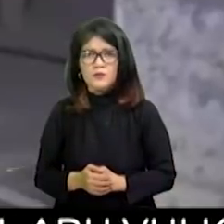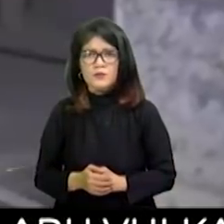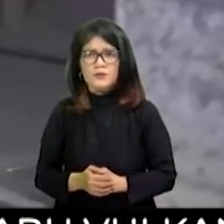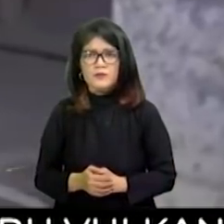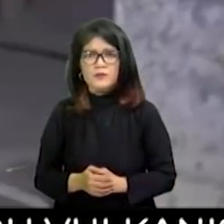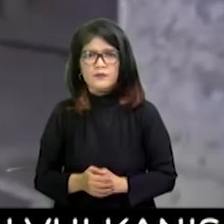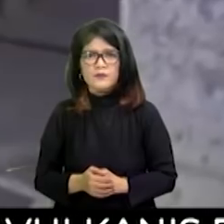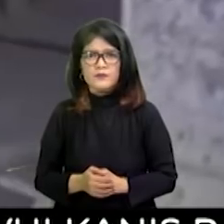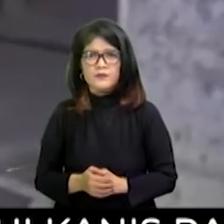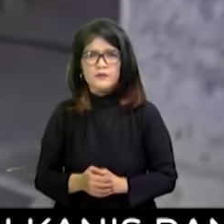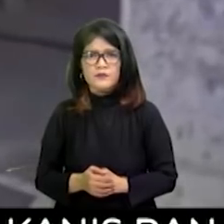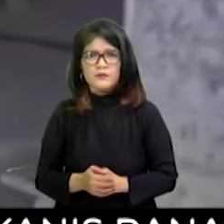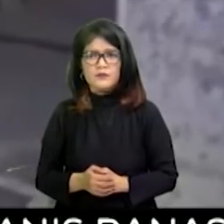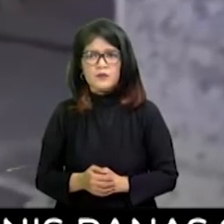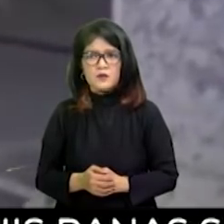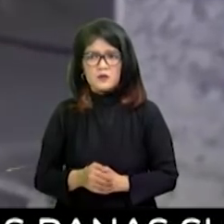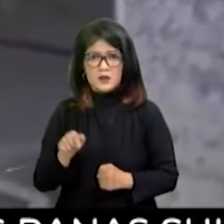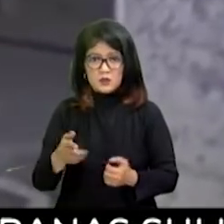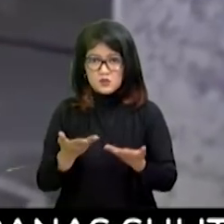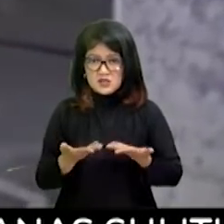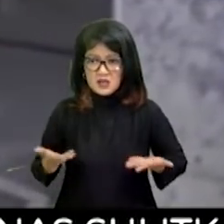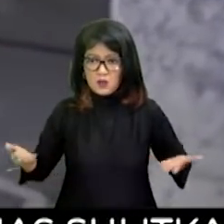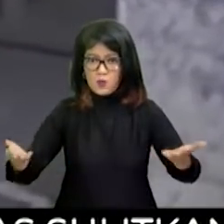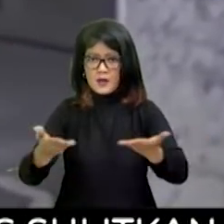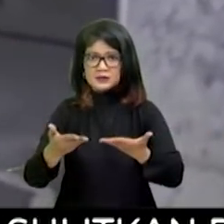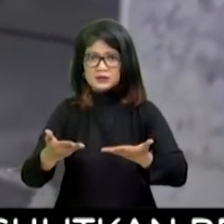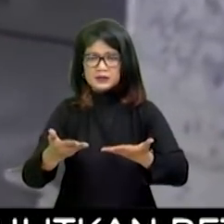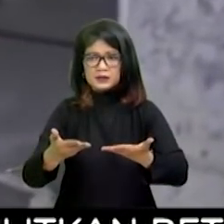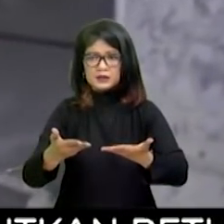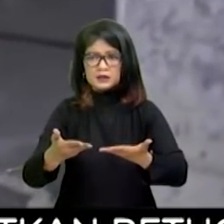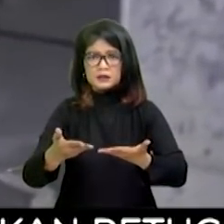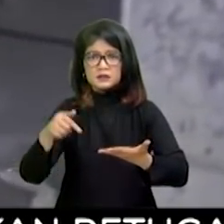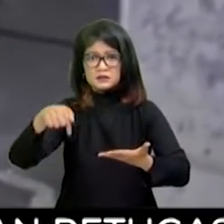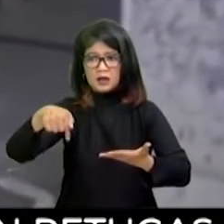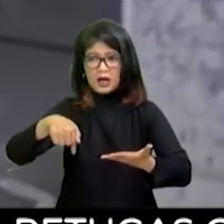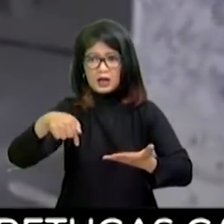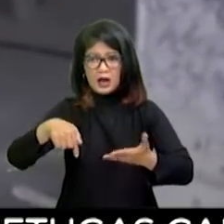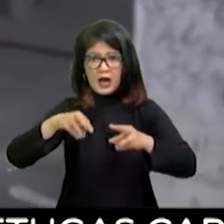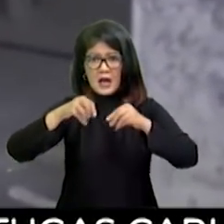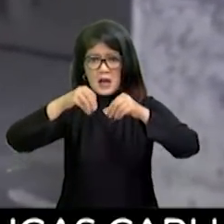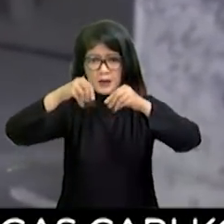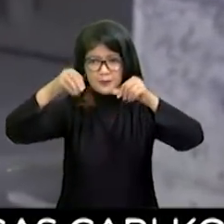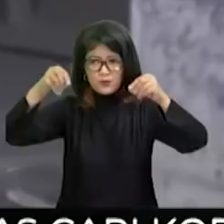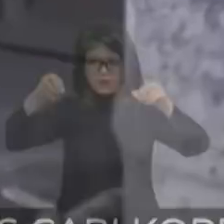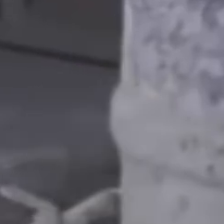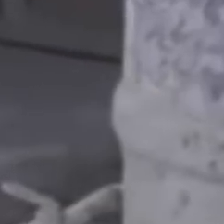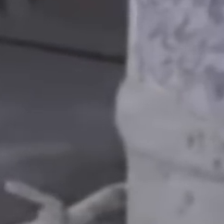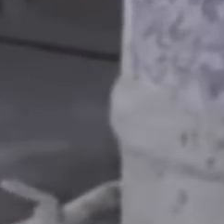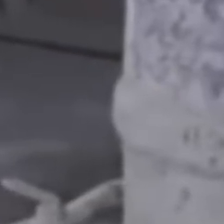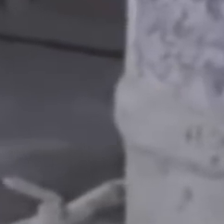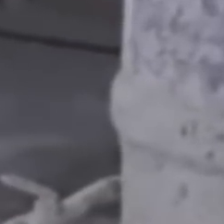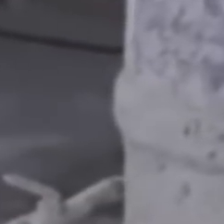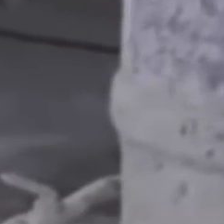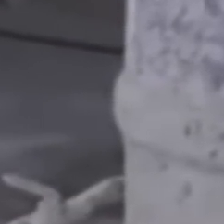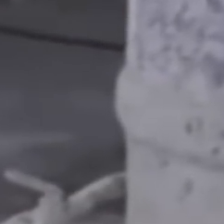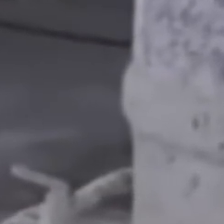Gimana? Iya, kayak gini dah, Pak. Apa bisa ini diselamatkan? Bu, yang dibutuhkan saat ini apa, Bu? Ya, bantuan. Bantuan apa,